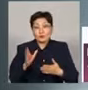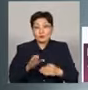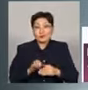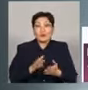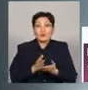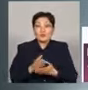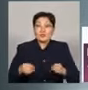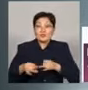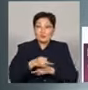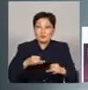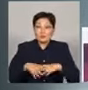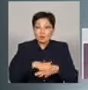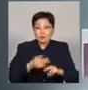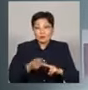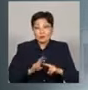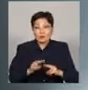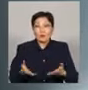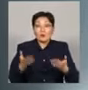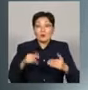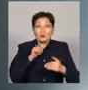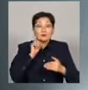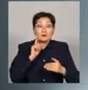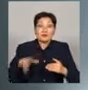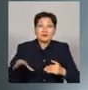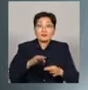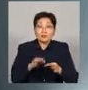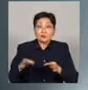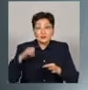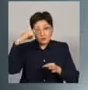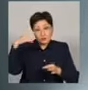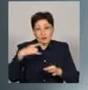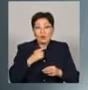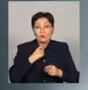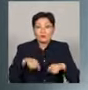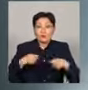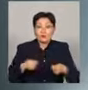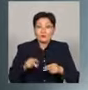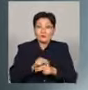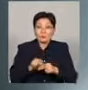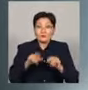напрямую согласованы с народом. Поэтому призываю молодежь со всех уголков страны голосовать за поправки.